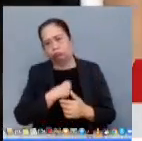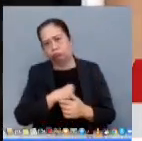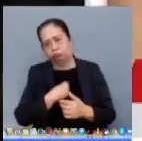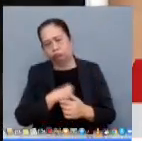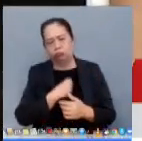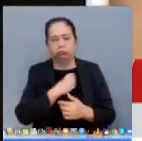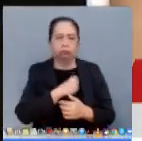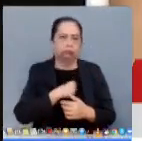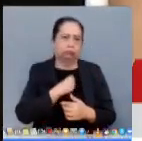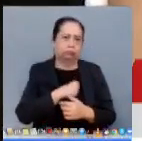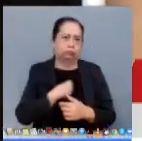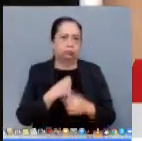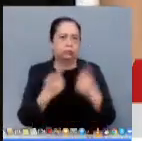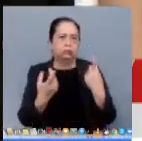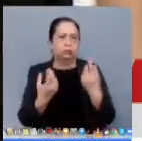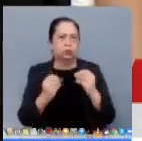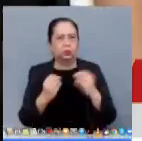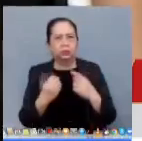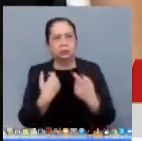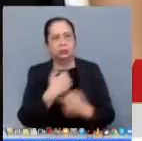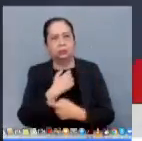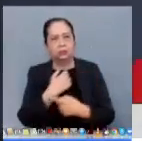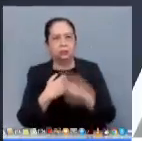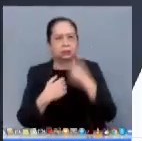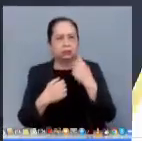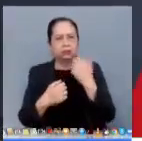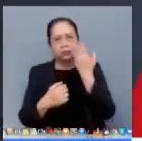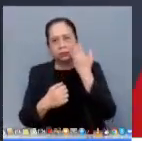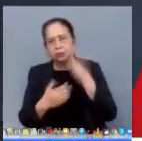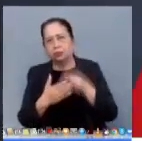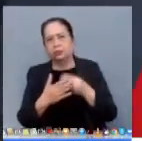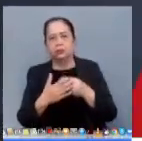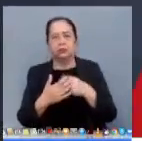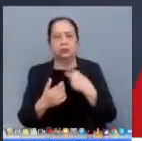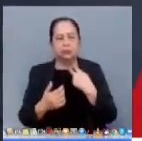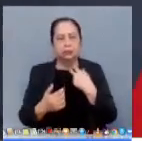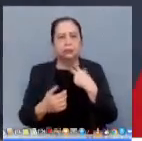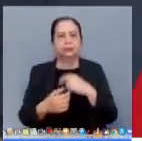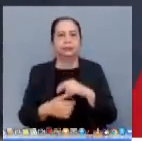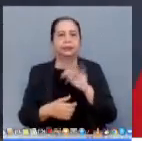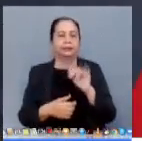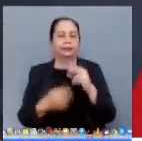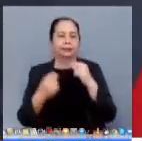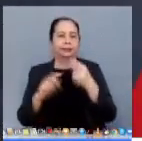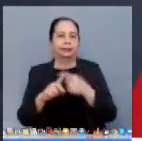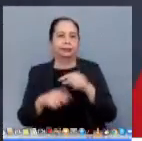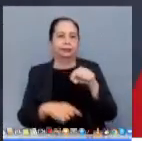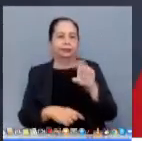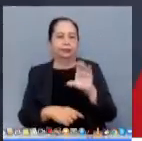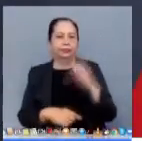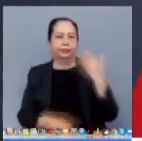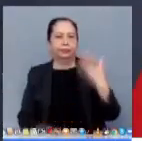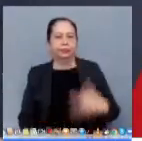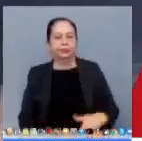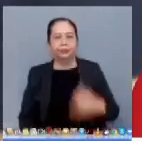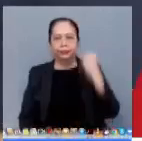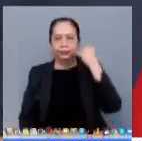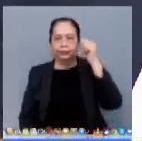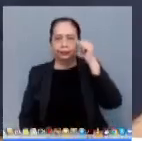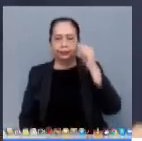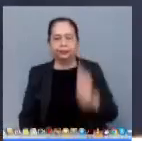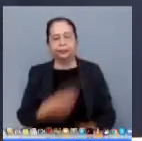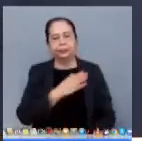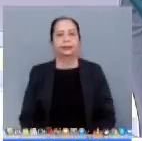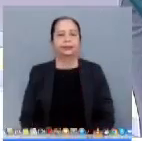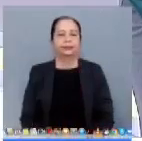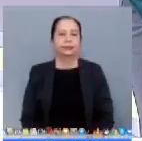lang po nagagawa. Minsan po kasi nagigipit po. Yan ang unang balita sa Quezon City. James Agustin, Bumpuso, para